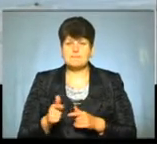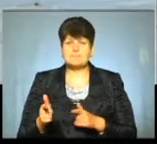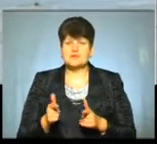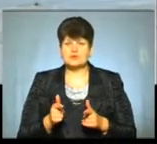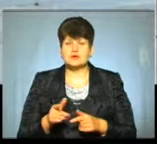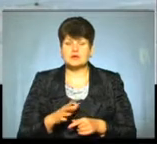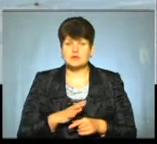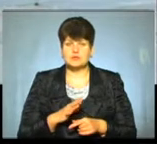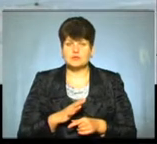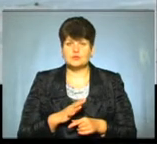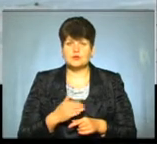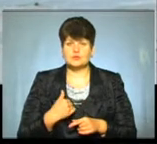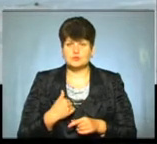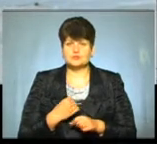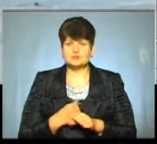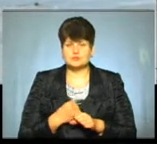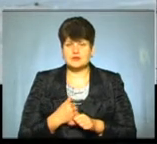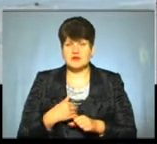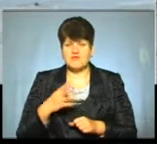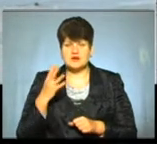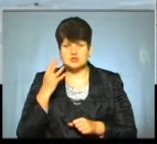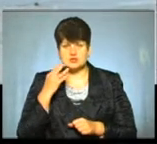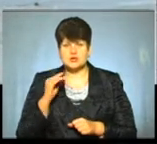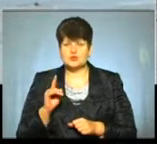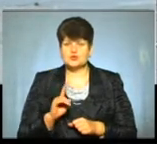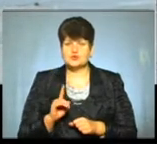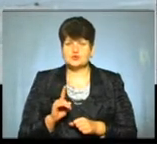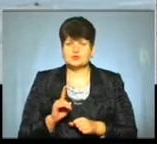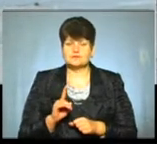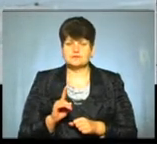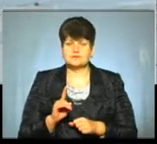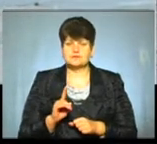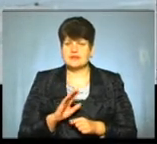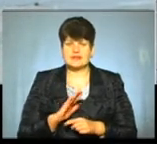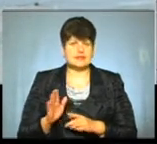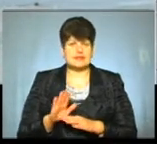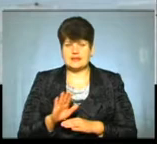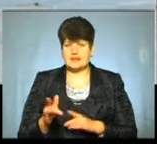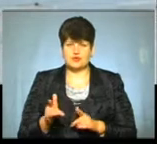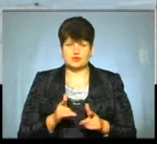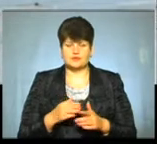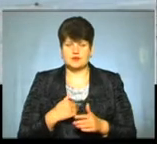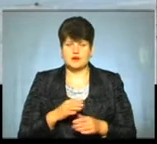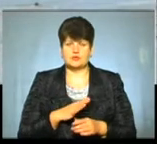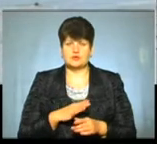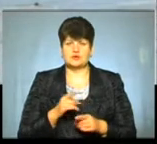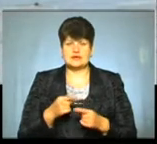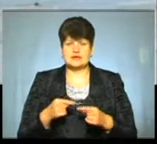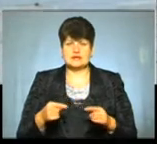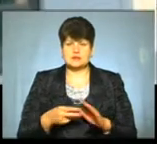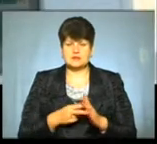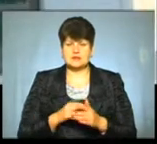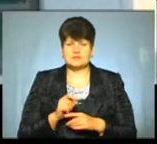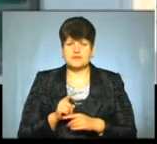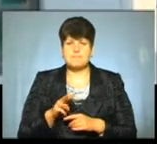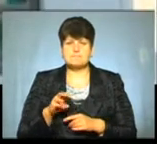підготовка, яка була мною здійснена, я вважаю, що Не готова я була до таких різнопланових